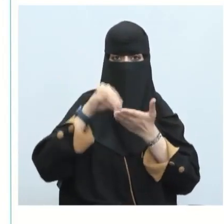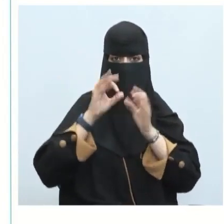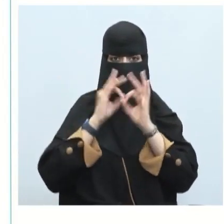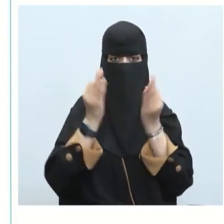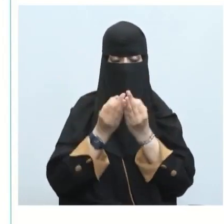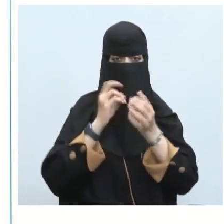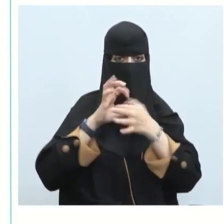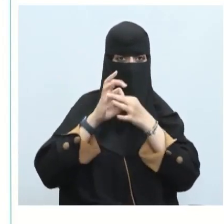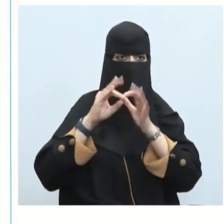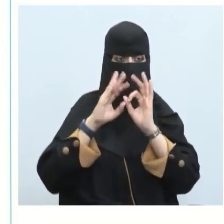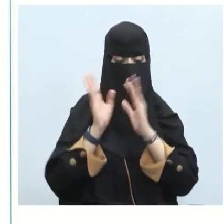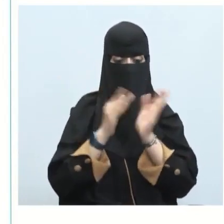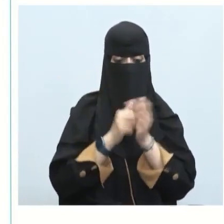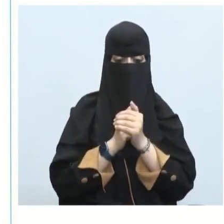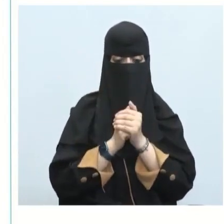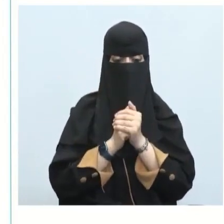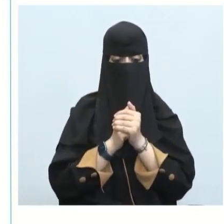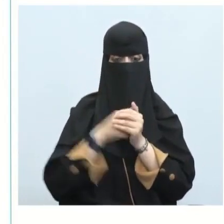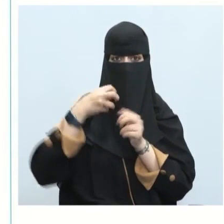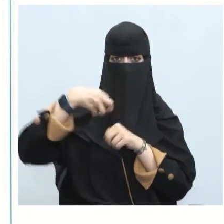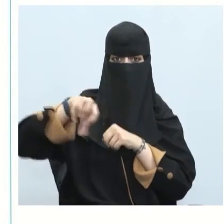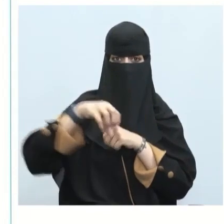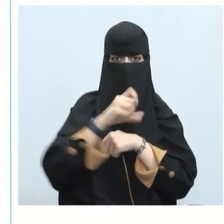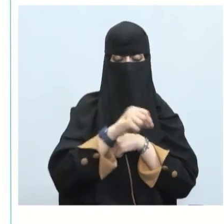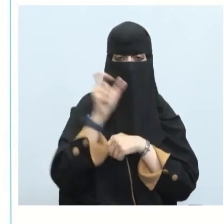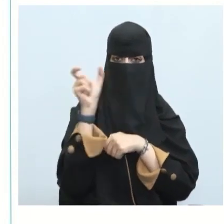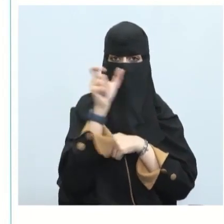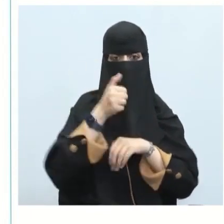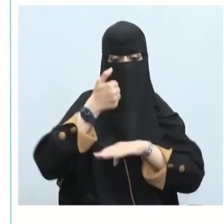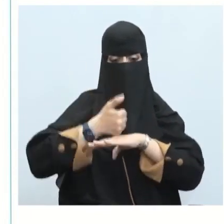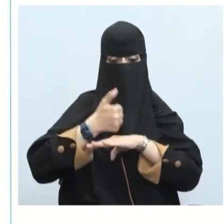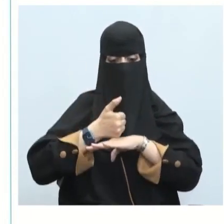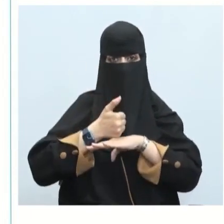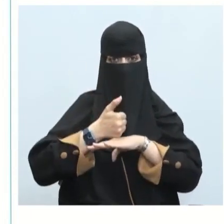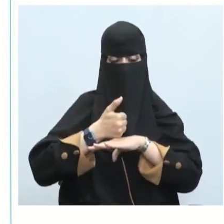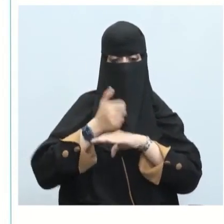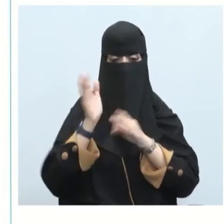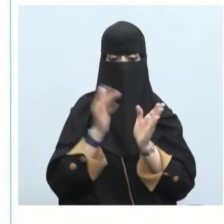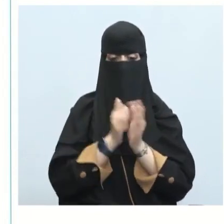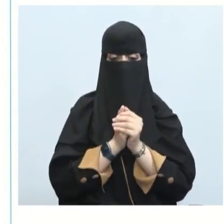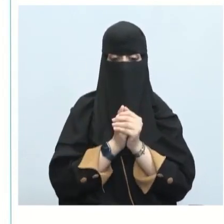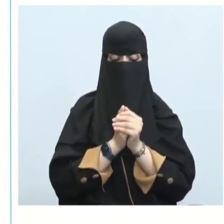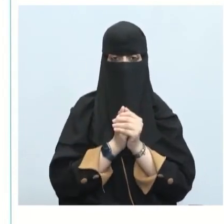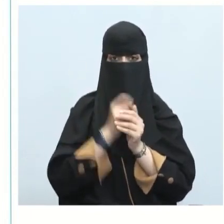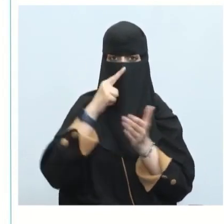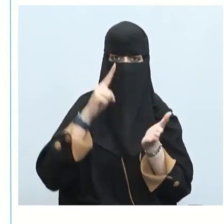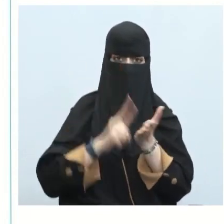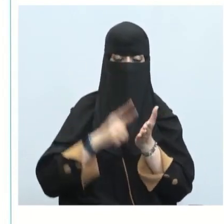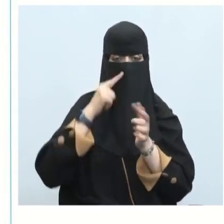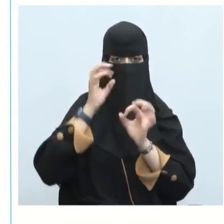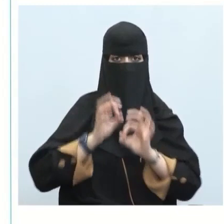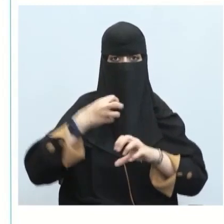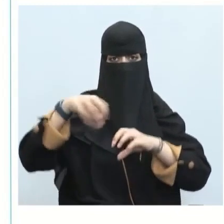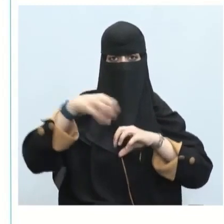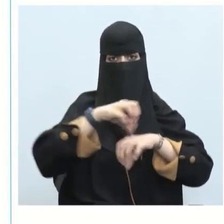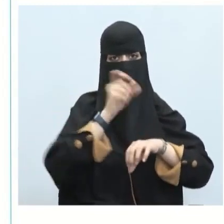التواصل الاجتماعي ثانيا تصنيفات الكلمات الرئيسه لابد من تصنيفات